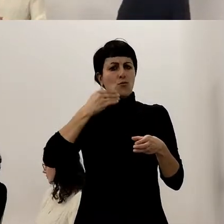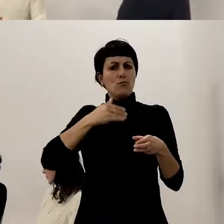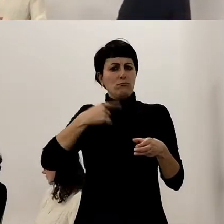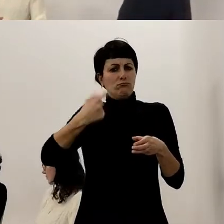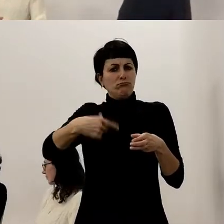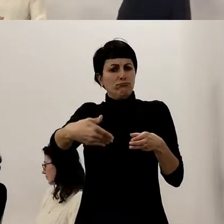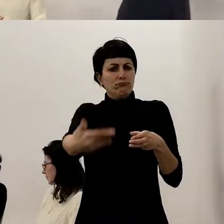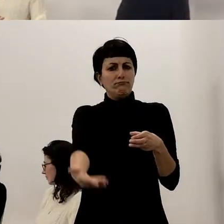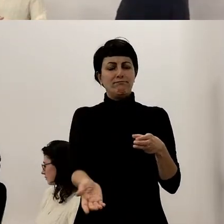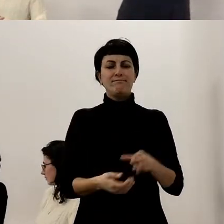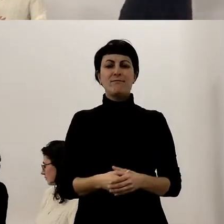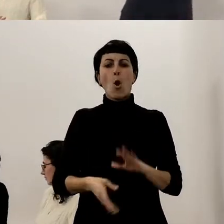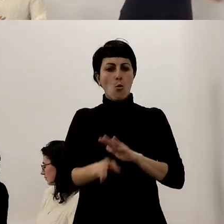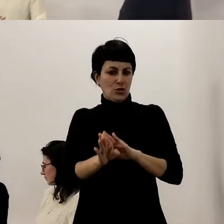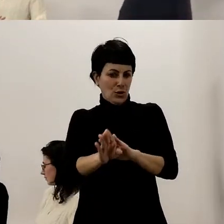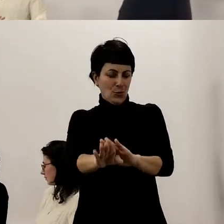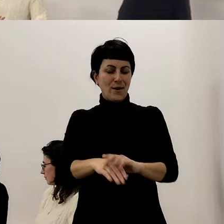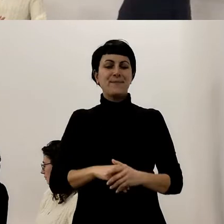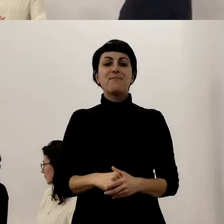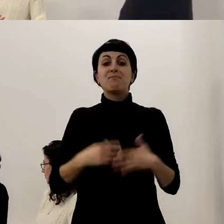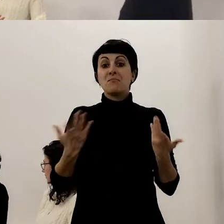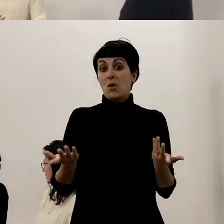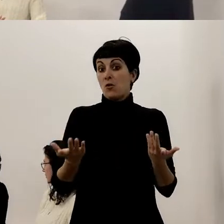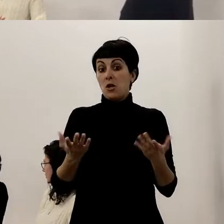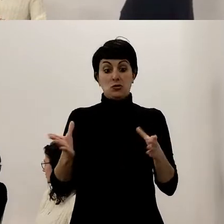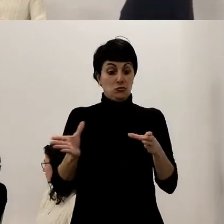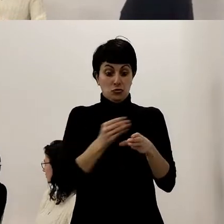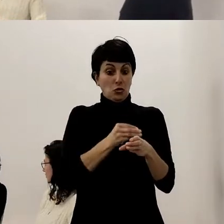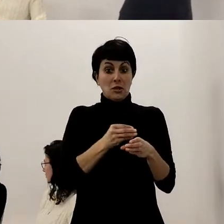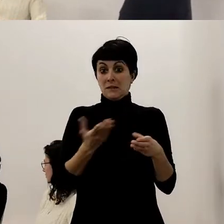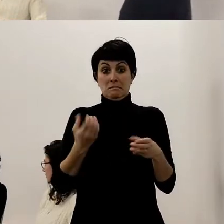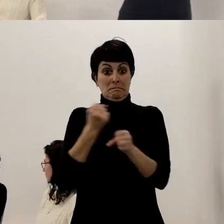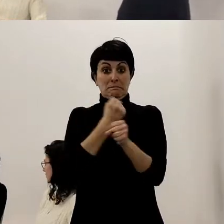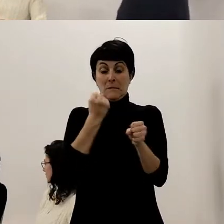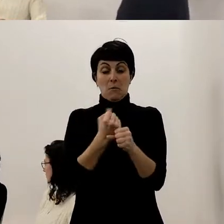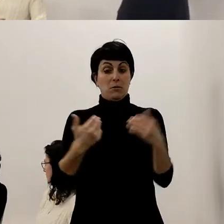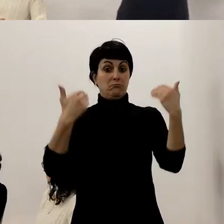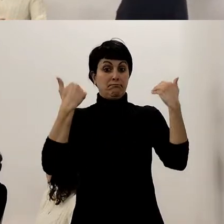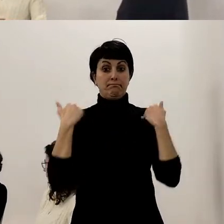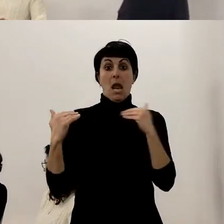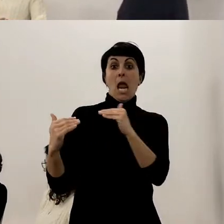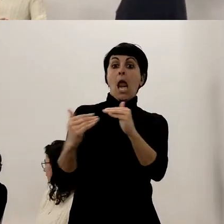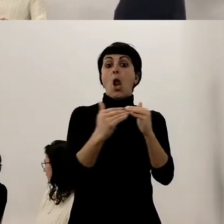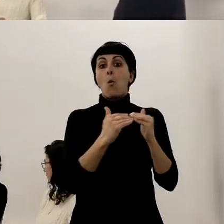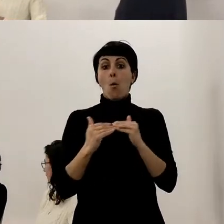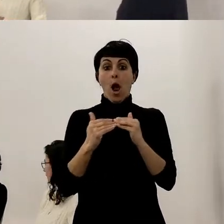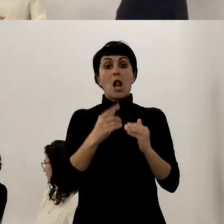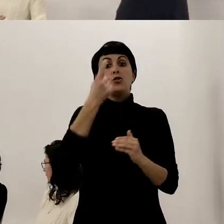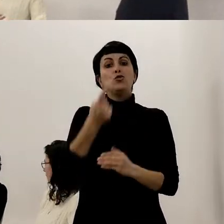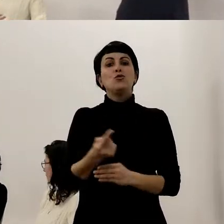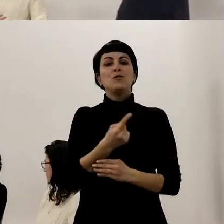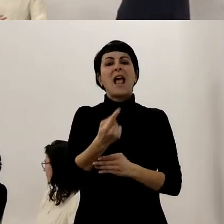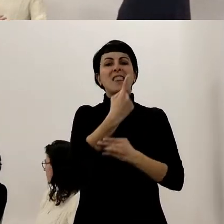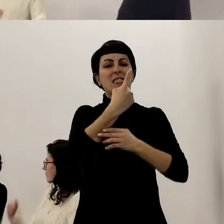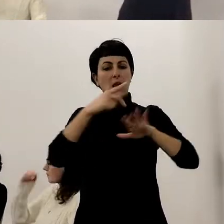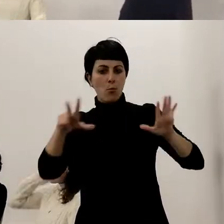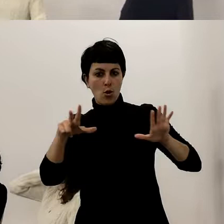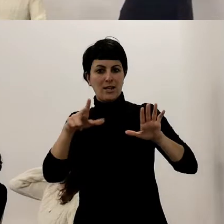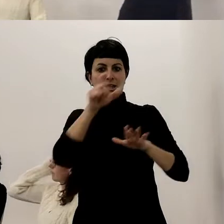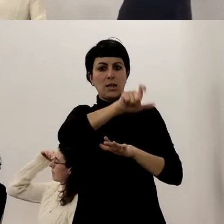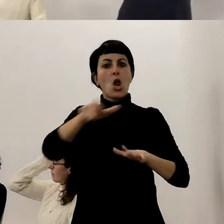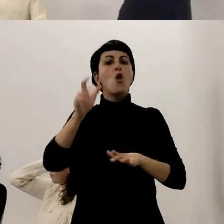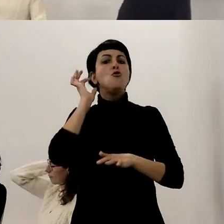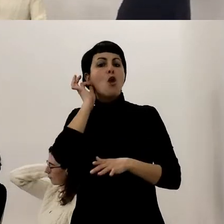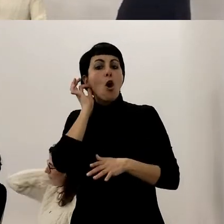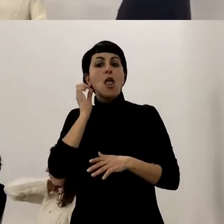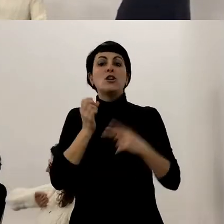una referència de diferència de tasques o així, perquè nosaltres totes som iguals, som 18 noies a la colla i dues d'elles